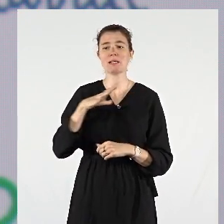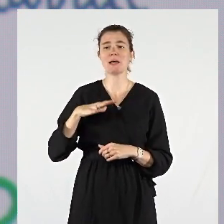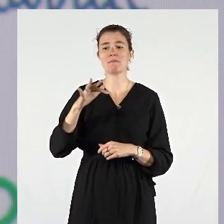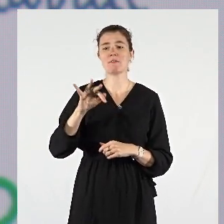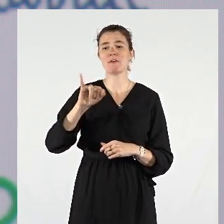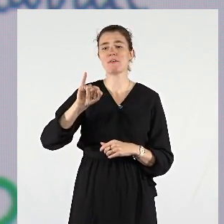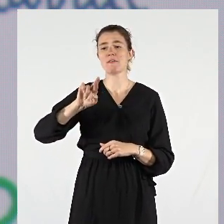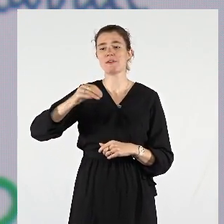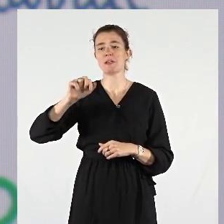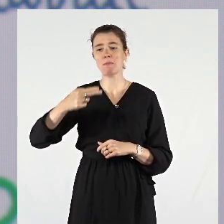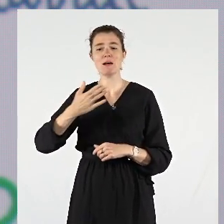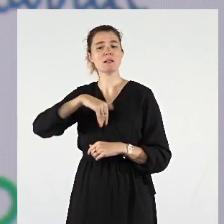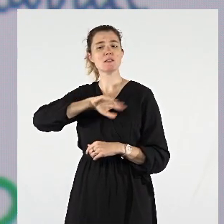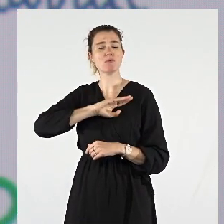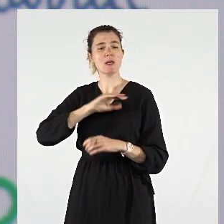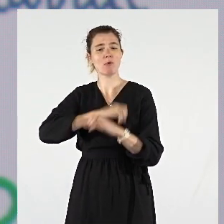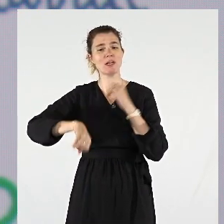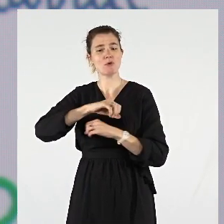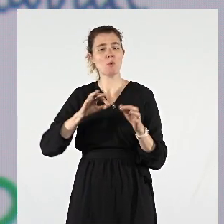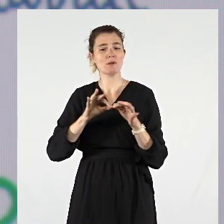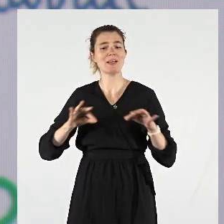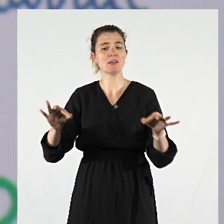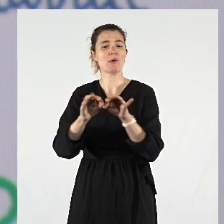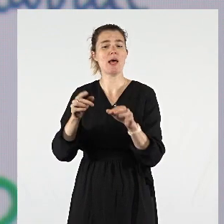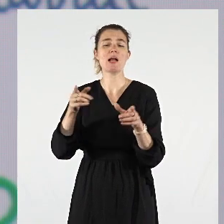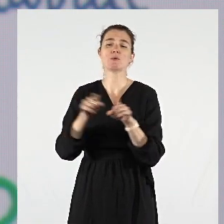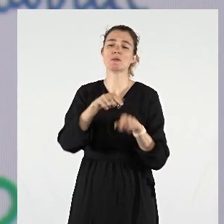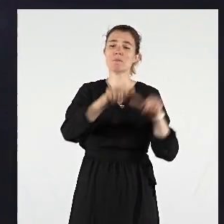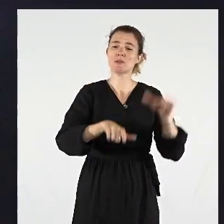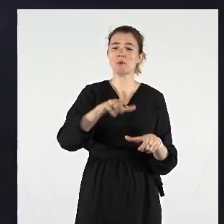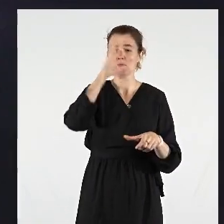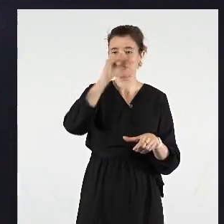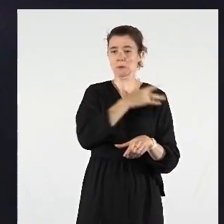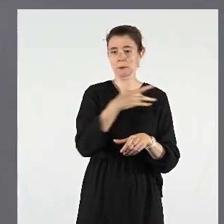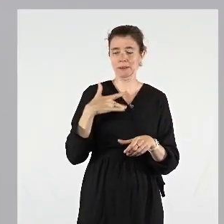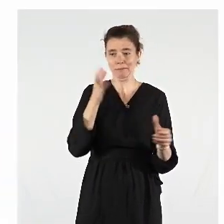ministre déléguée en charge de l'organisation territoriale et des professions de santé, que nous écoutons tout de suite.